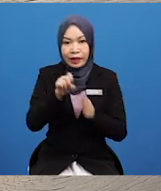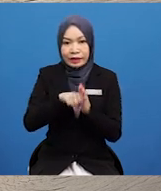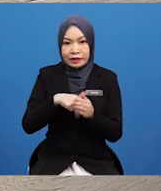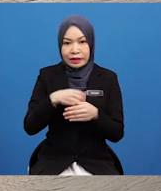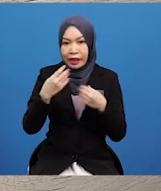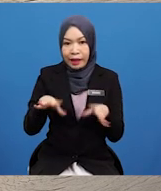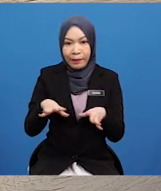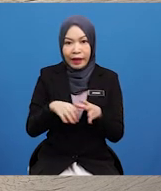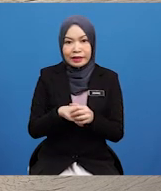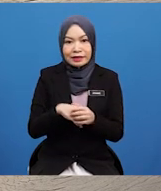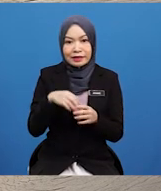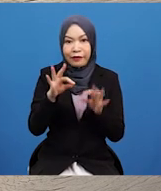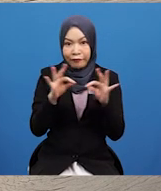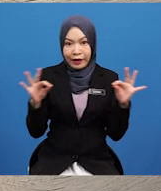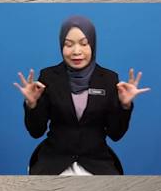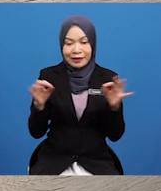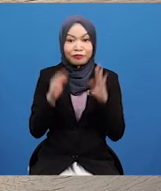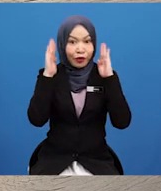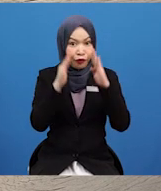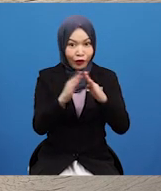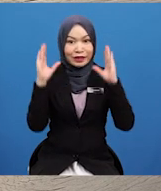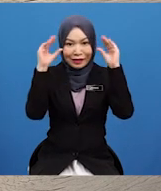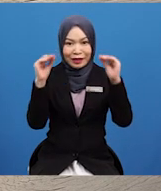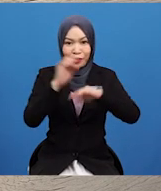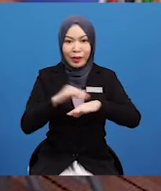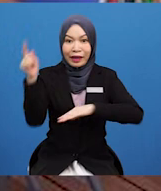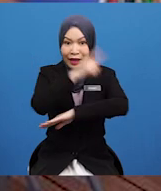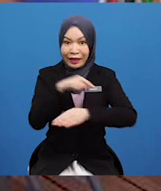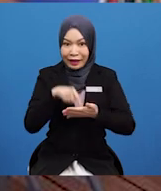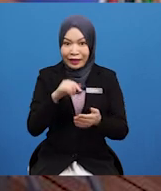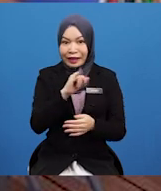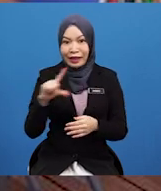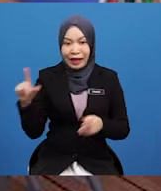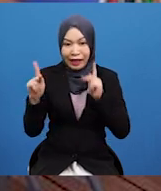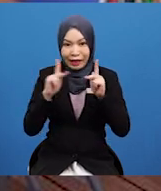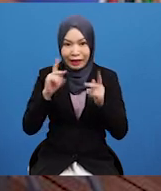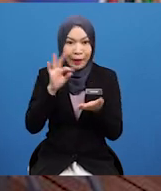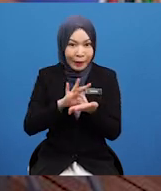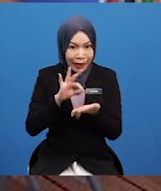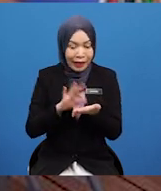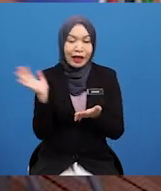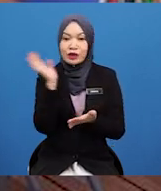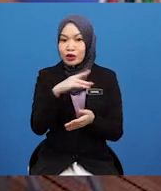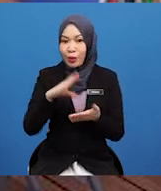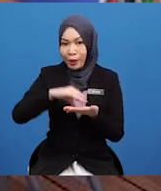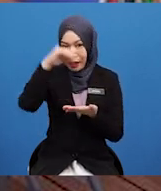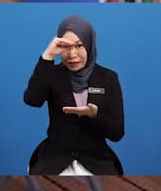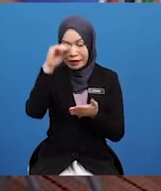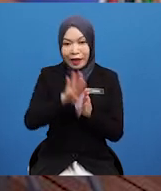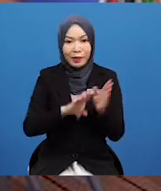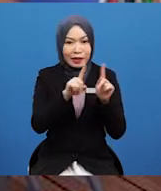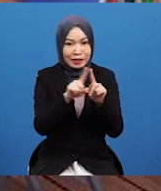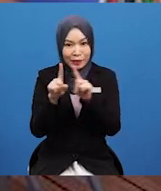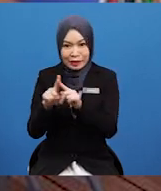cikgu pada hari ini ialah kata bilangan. Jom kita sama-sama belajar tentang kandungan